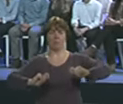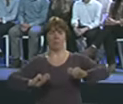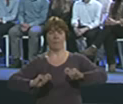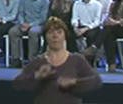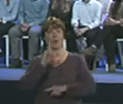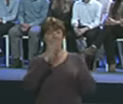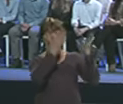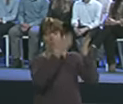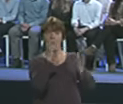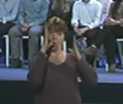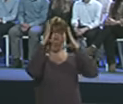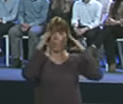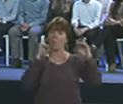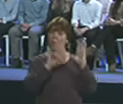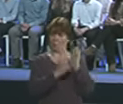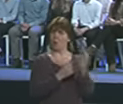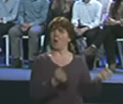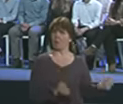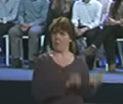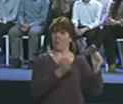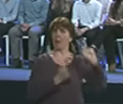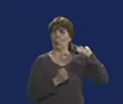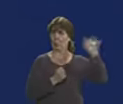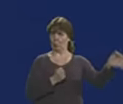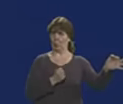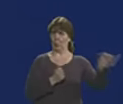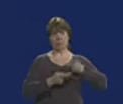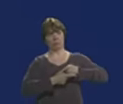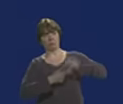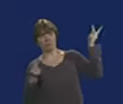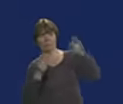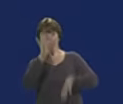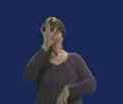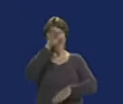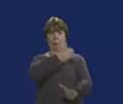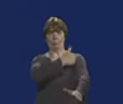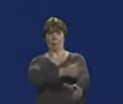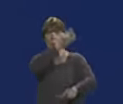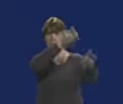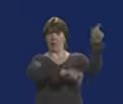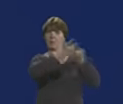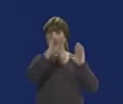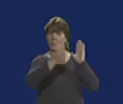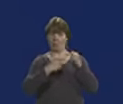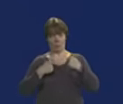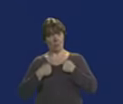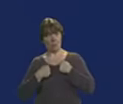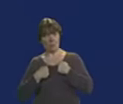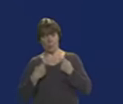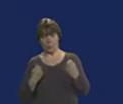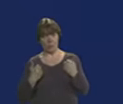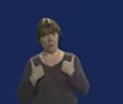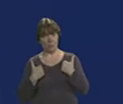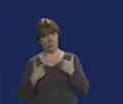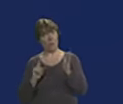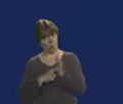Monsieur Hollande a le droit de faire campagne devant 40 millions d'électeurs. Moi,